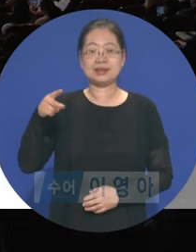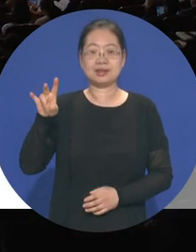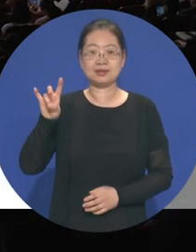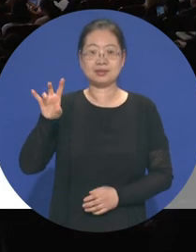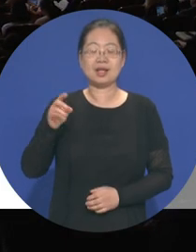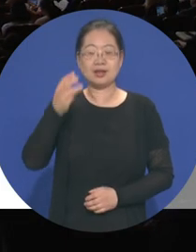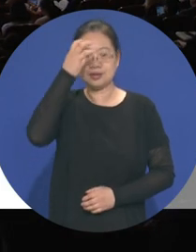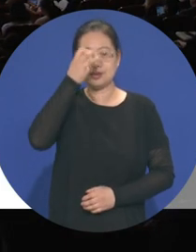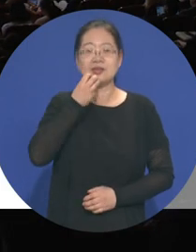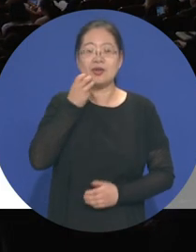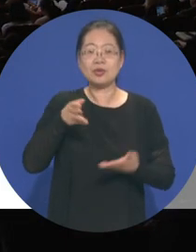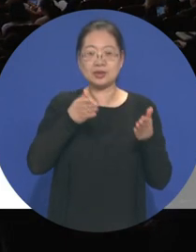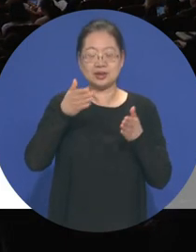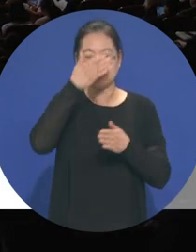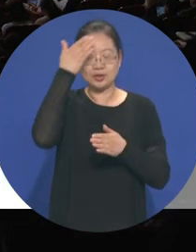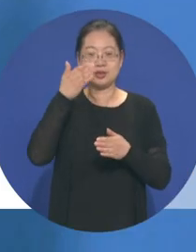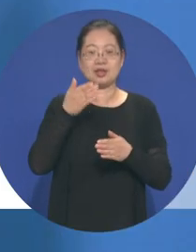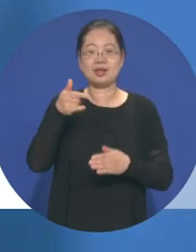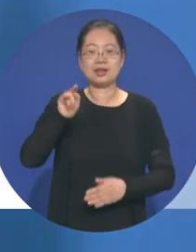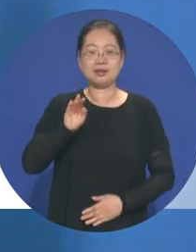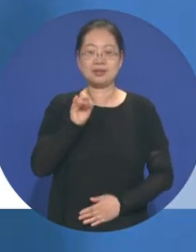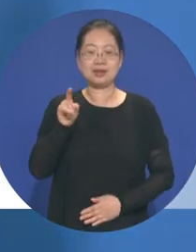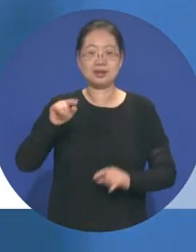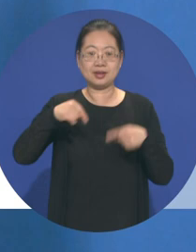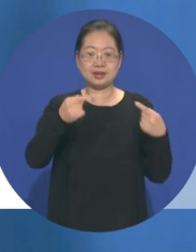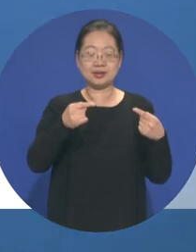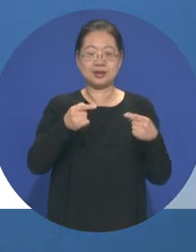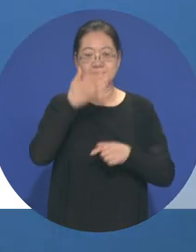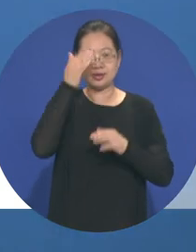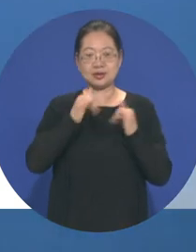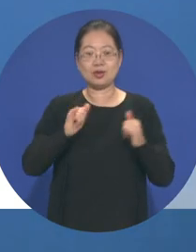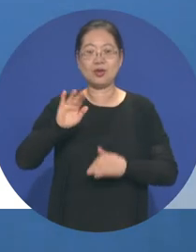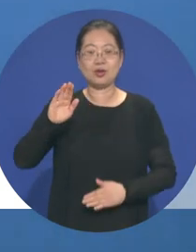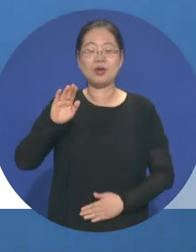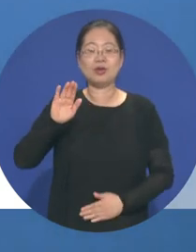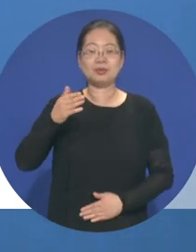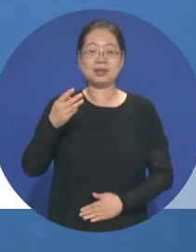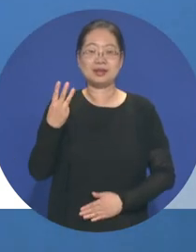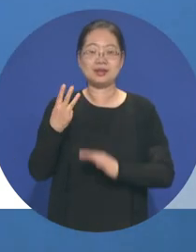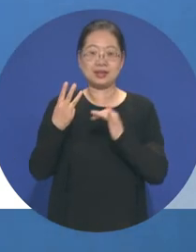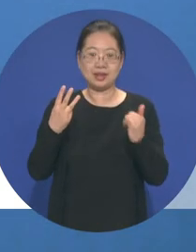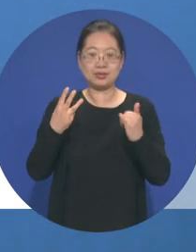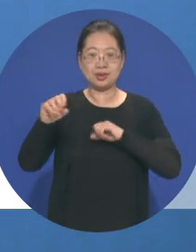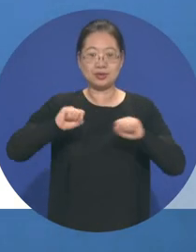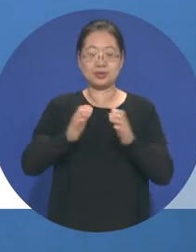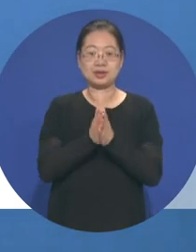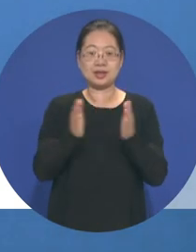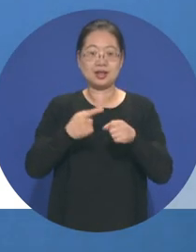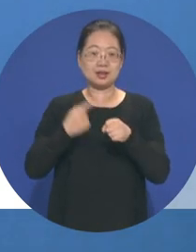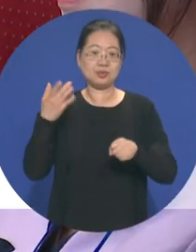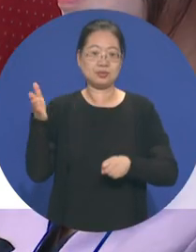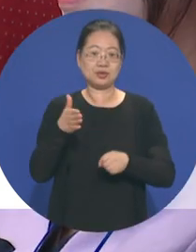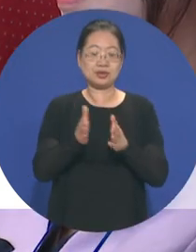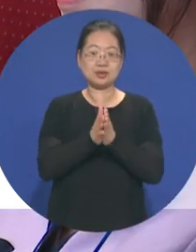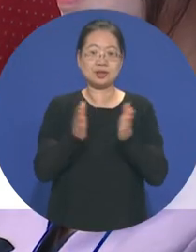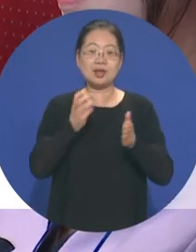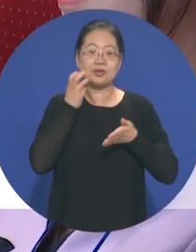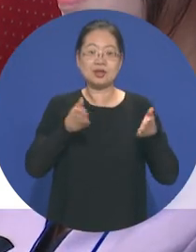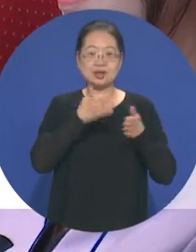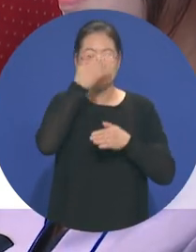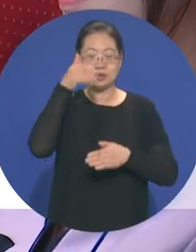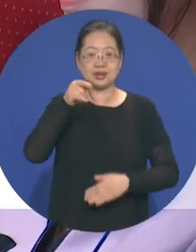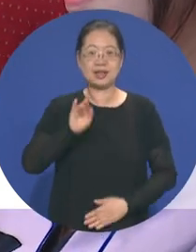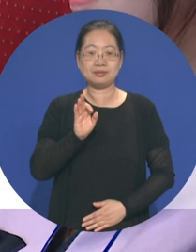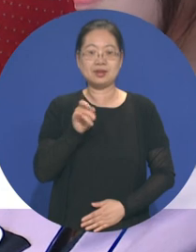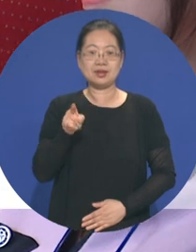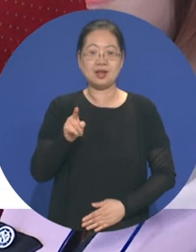2024 경기청년 갭이어에 참여하는 청년 903명이 본격 활동을 시작합니다. 지난해부터 시작된 경기청년